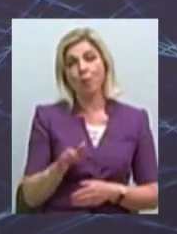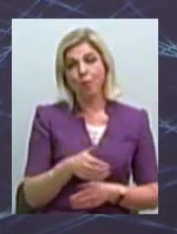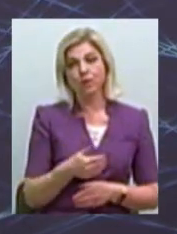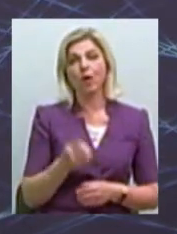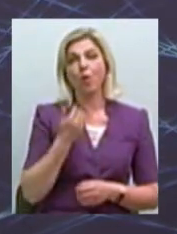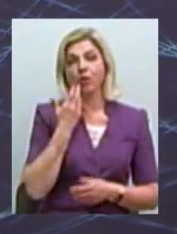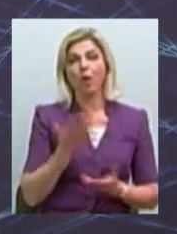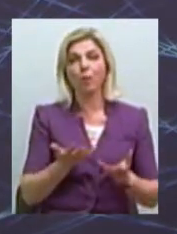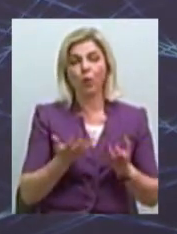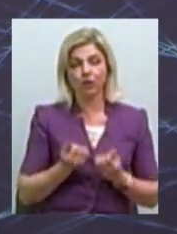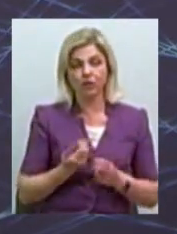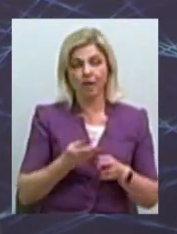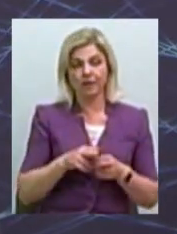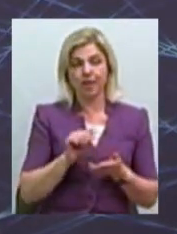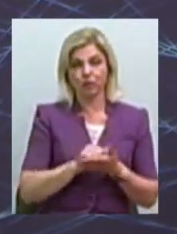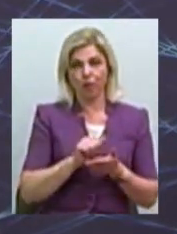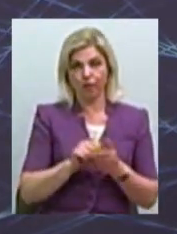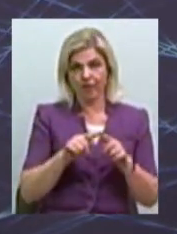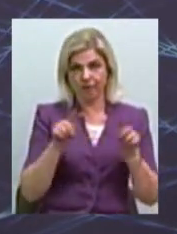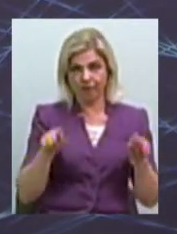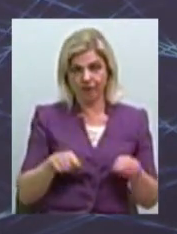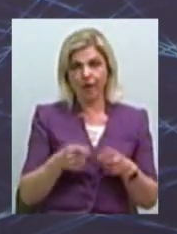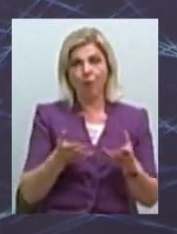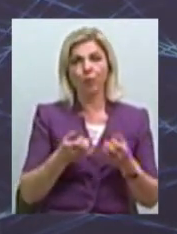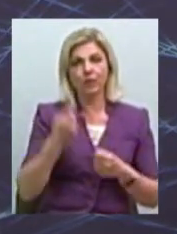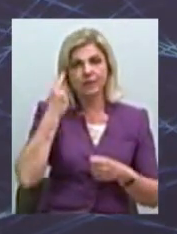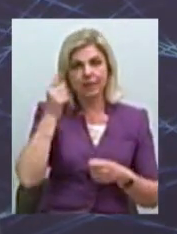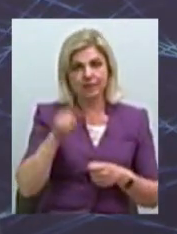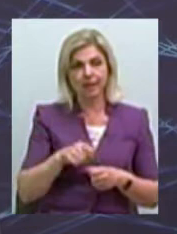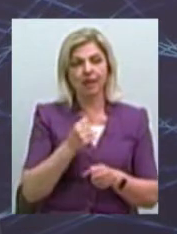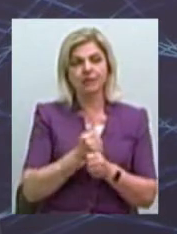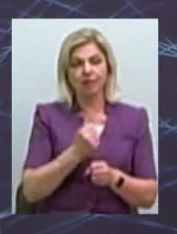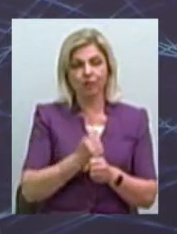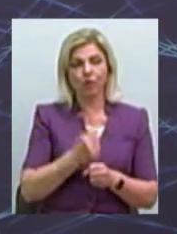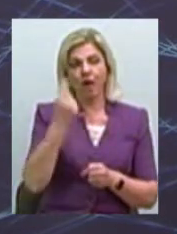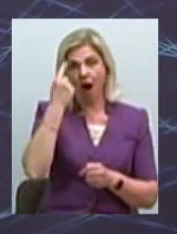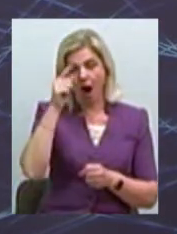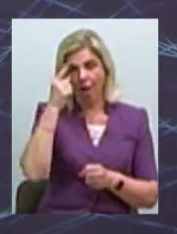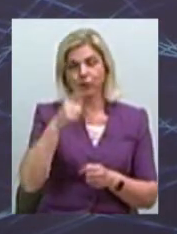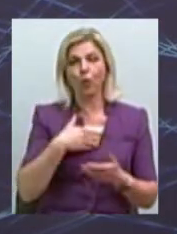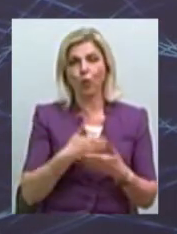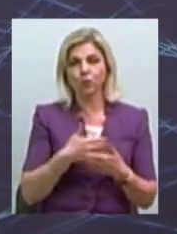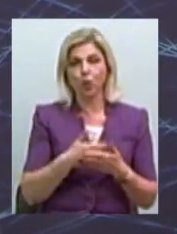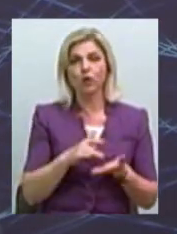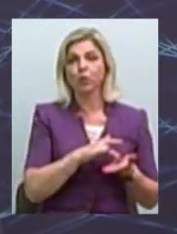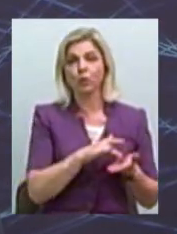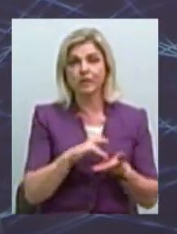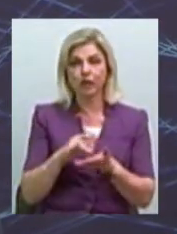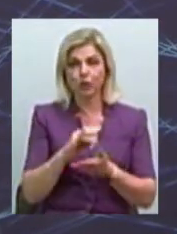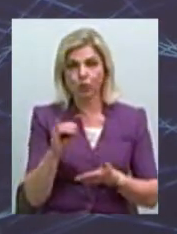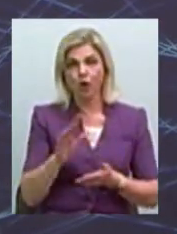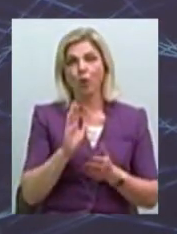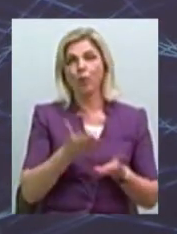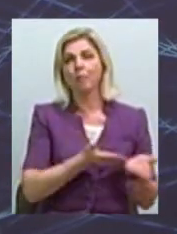вони отримують дані сертифікати, отримують знання, розроблять пакет екскурсоводу, авторську екскурсію, ми будемо їх